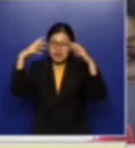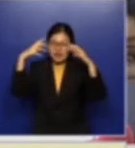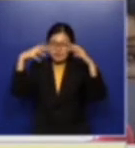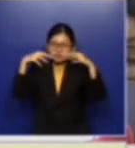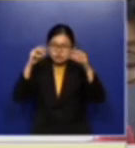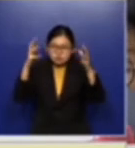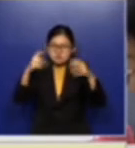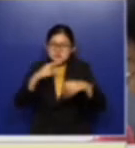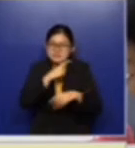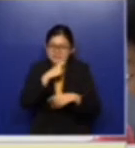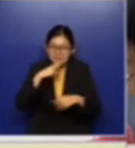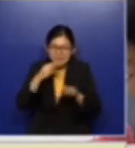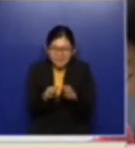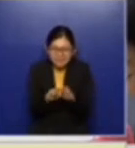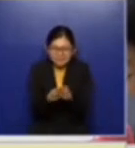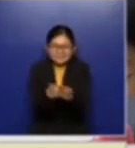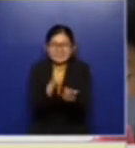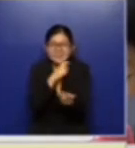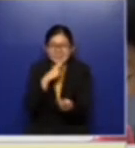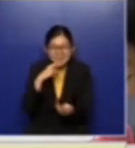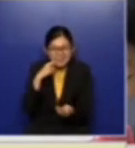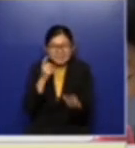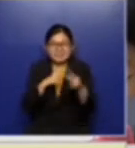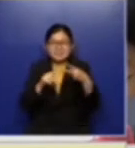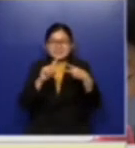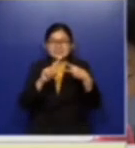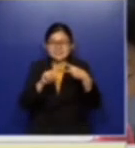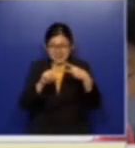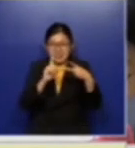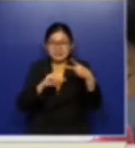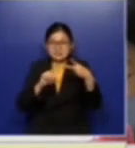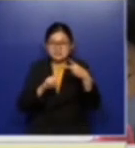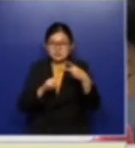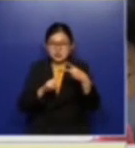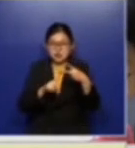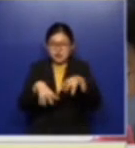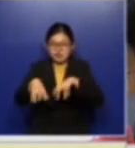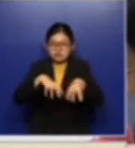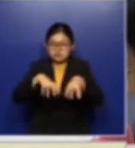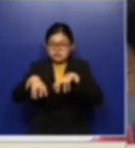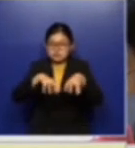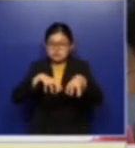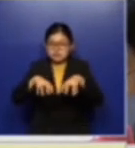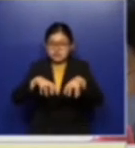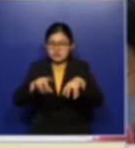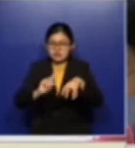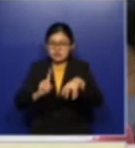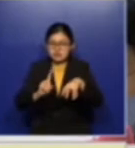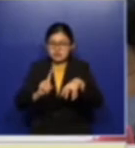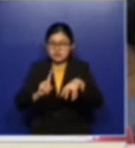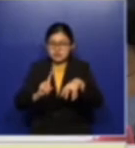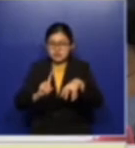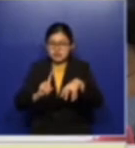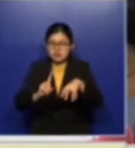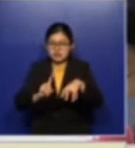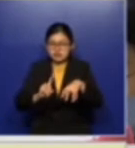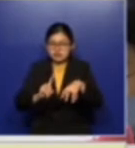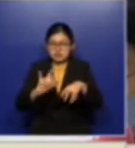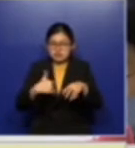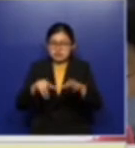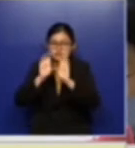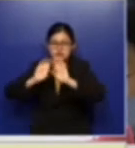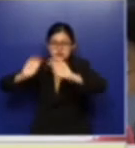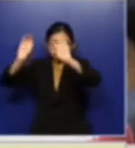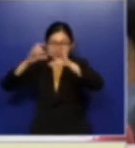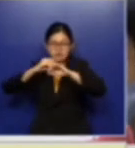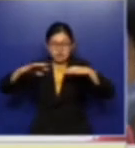นี้ความเสียหายประการที่สองคือเป็นความเสียหายจากการบริหารจัดการที่ผิดพลาดของทางภาครัฐย